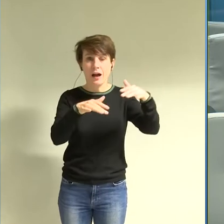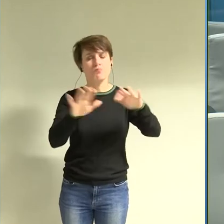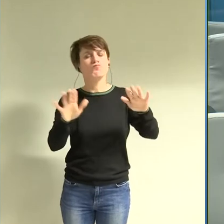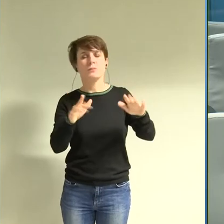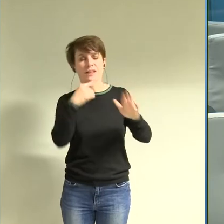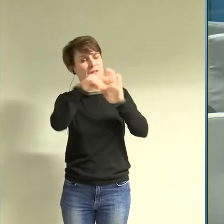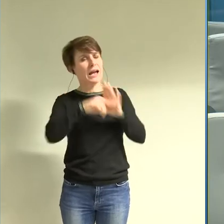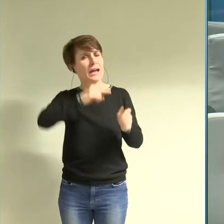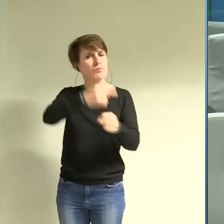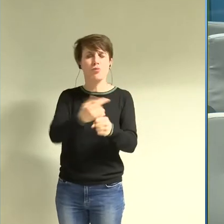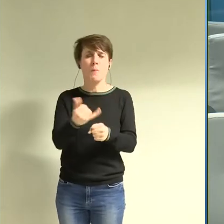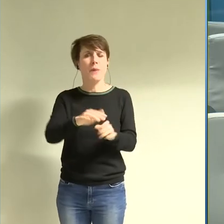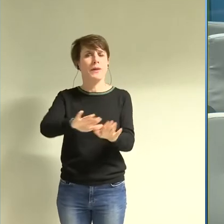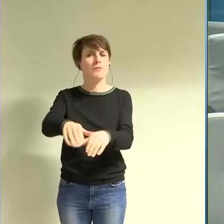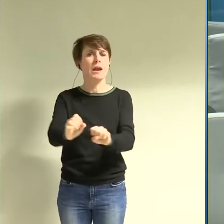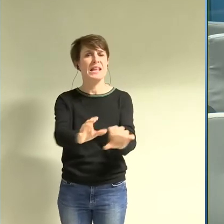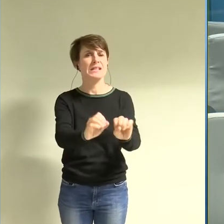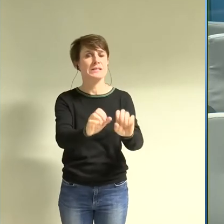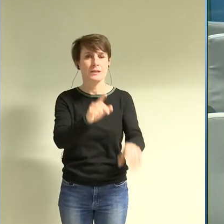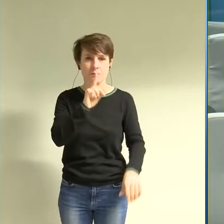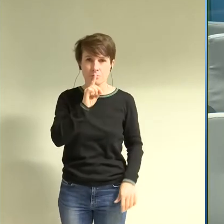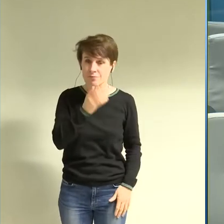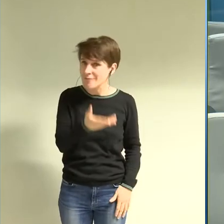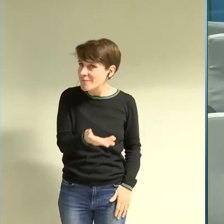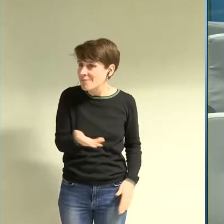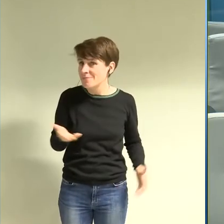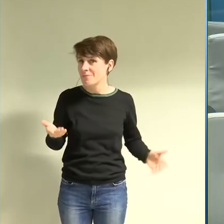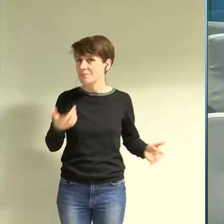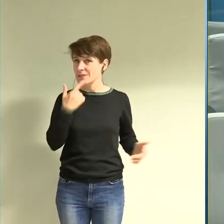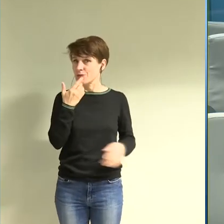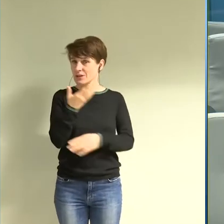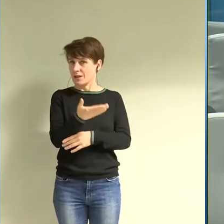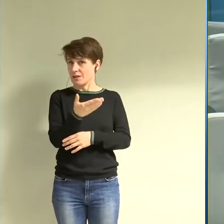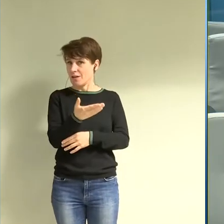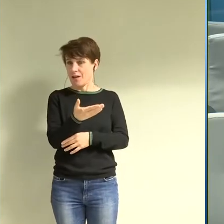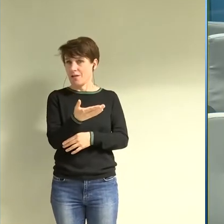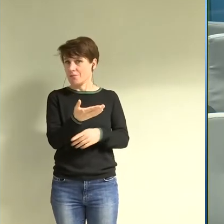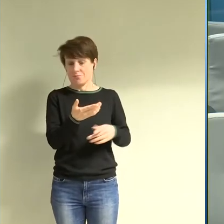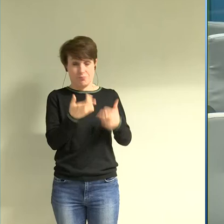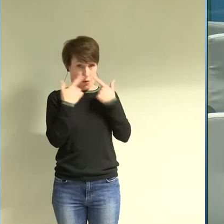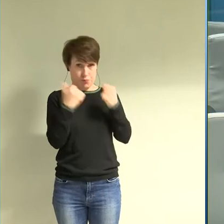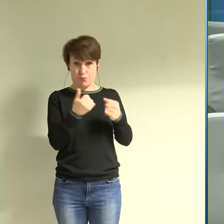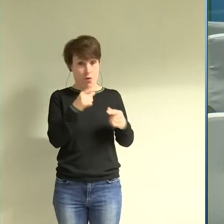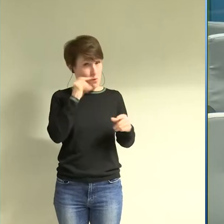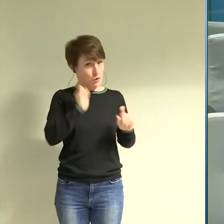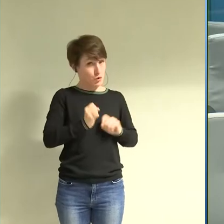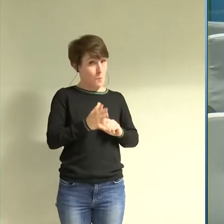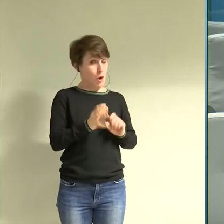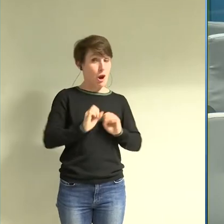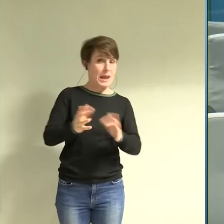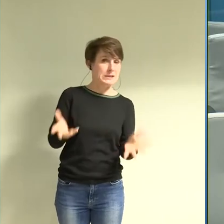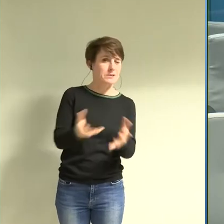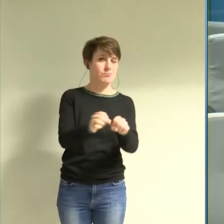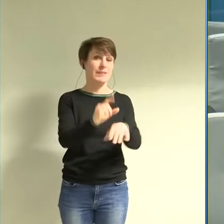était de permettre cette cette expression là de s'épanouir et donc de permettre à ce site